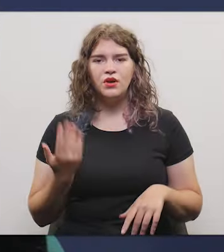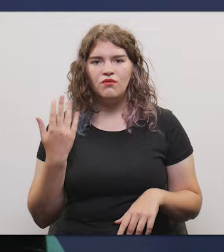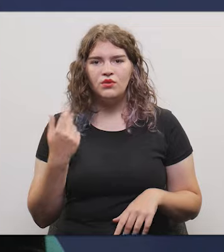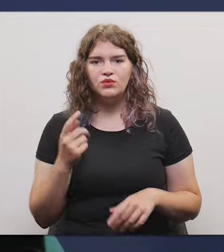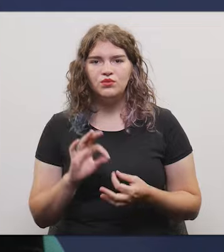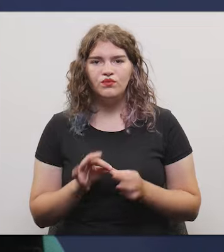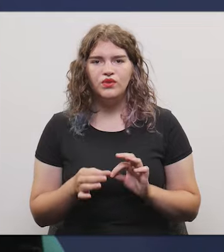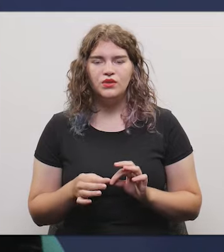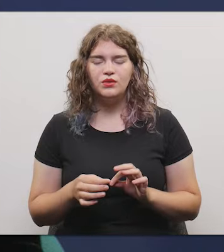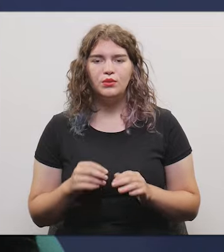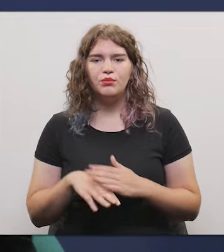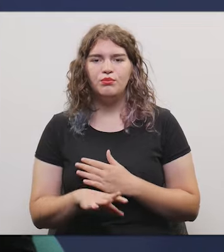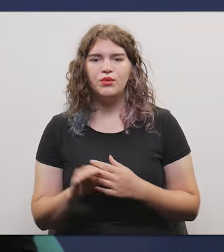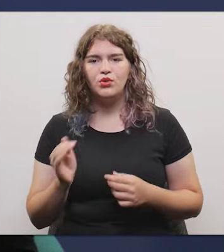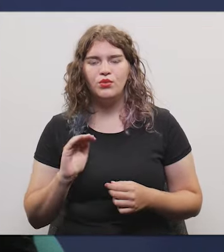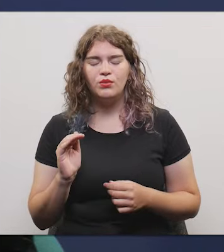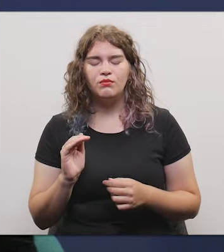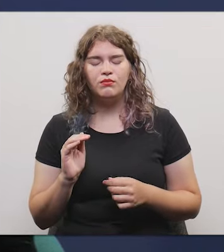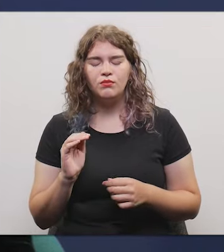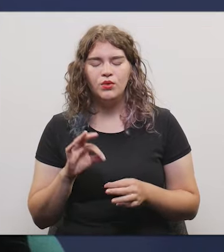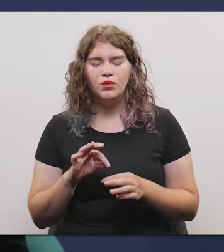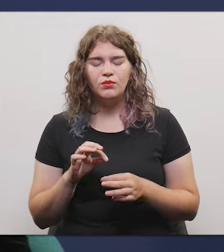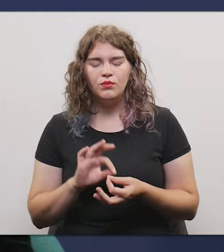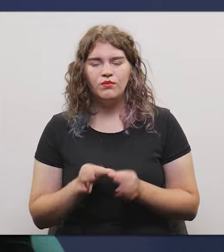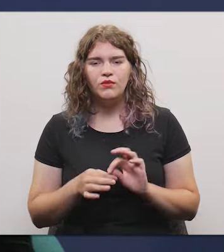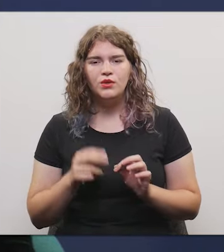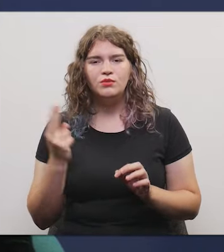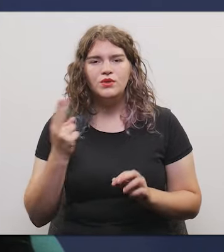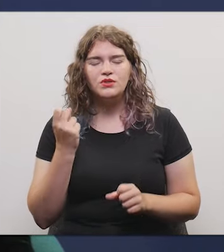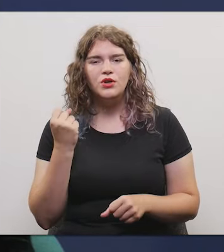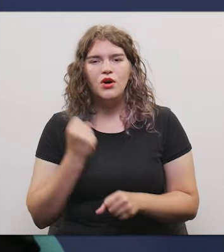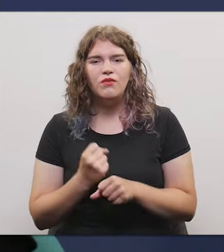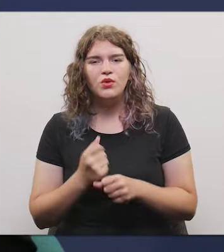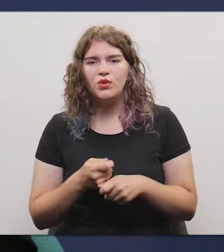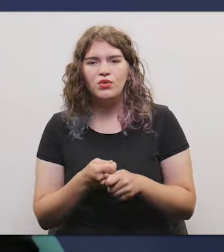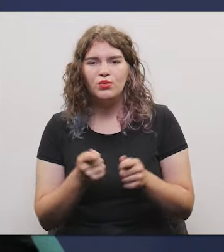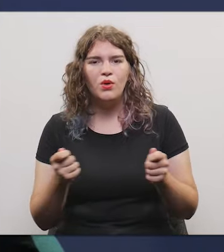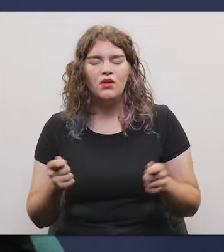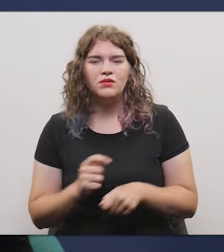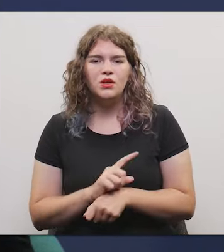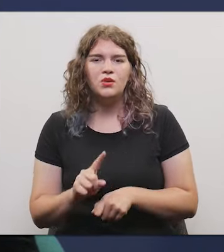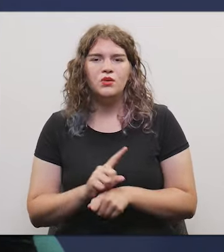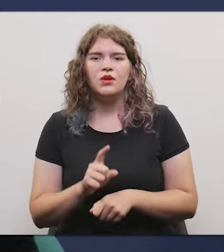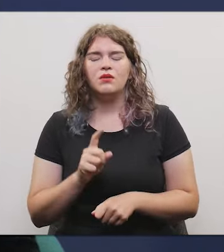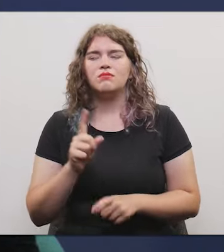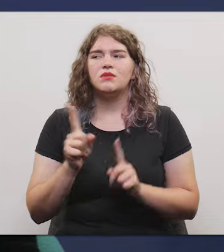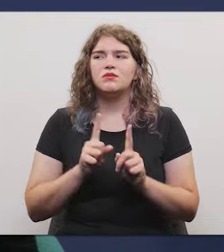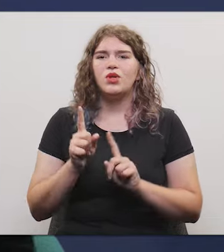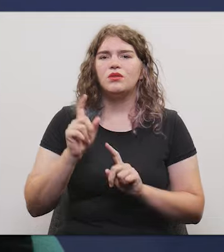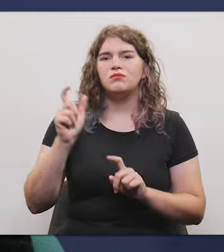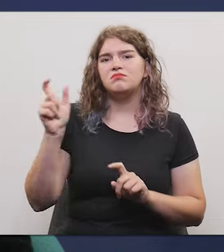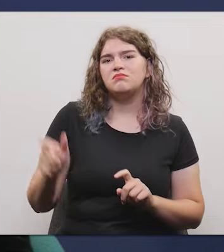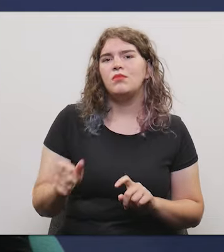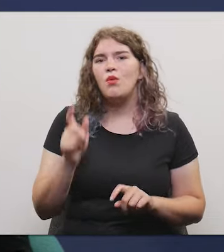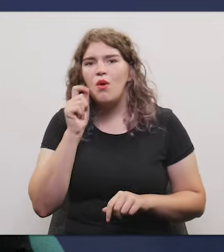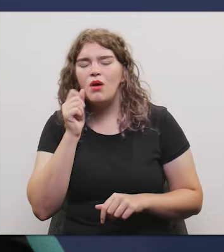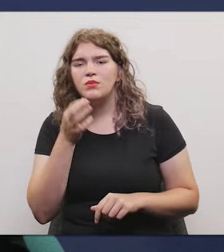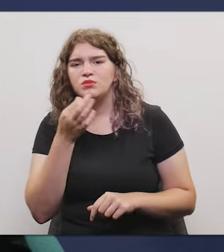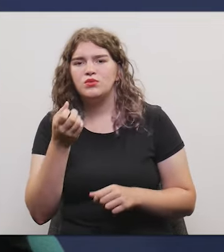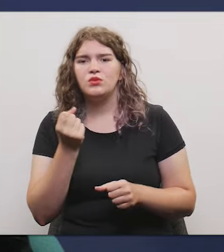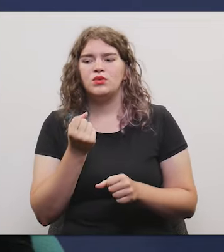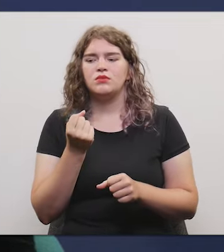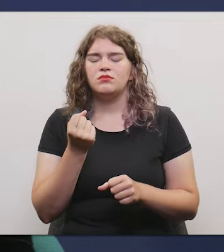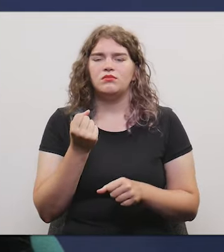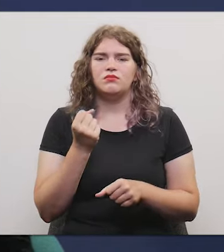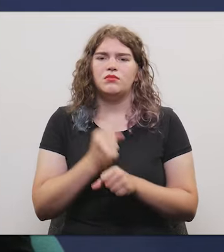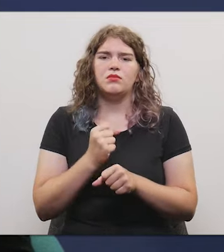La început a fost cuvântul. Prin cuvânt, Dumnezeu a creat totul. Știm că unii spun că totul s-a creat din nimic, dar noi ne